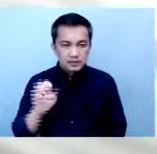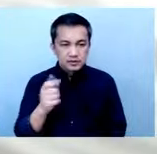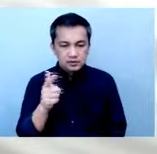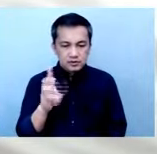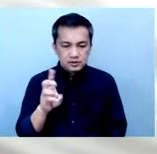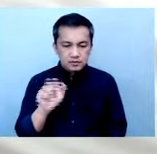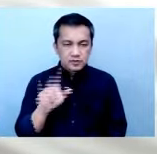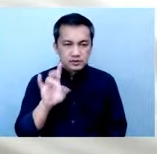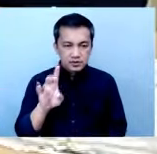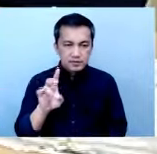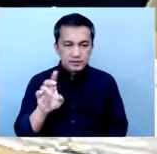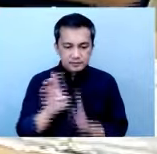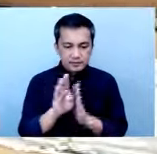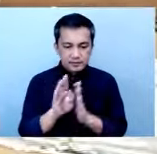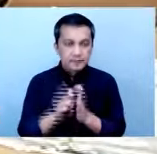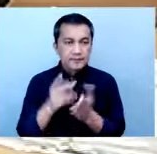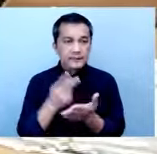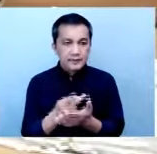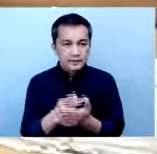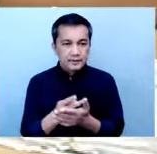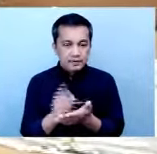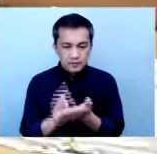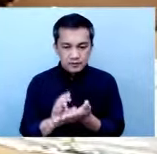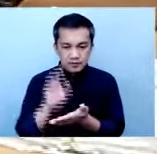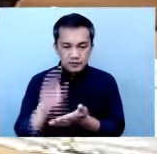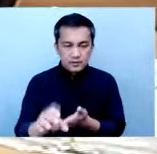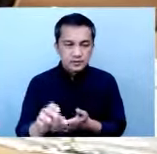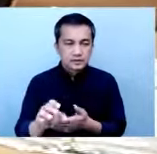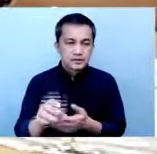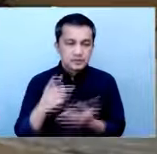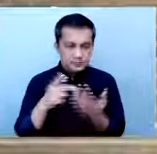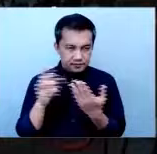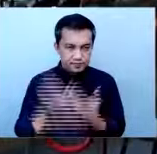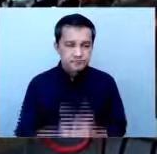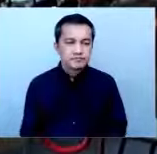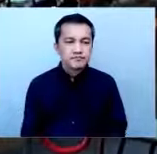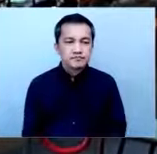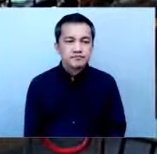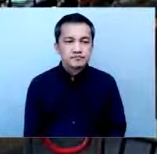26.7 billion pesos na alokasyon para sa naturang programa.